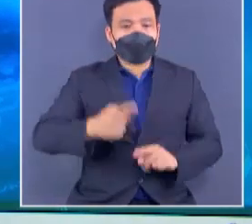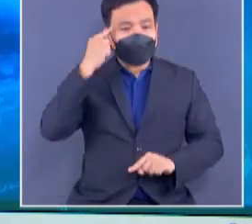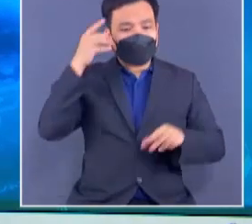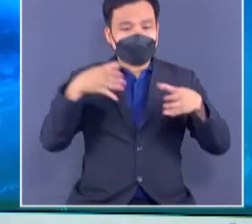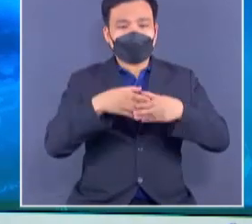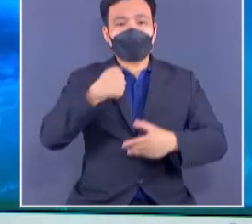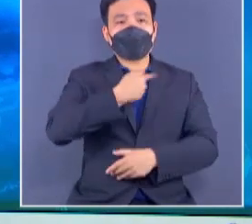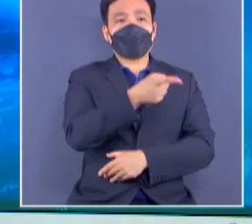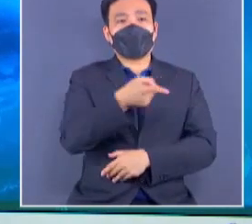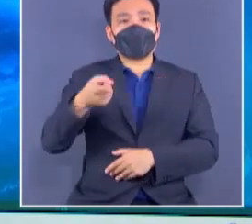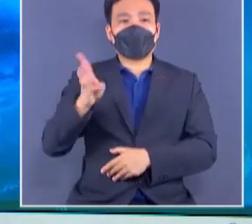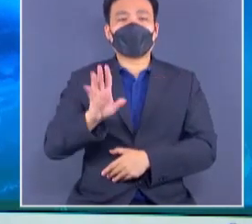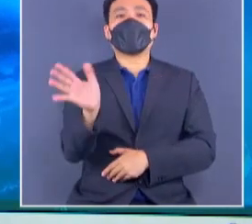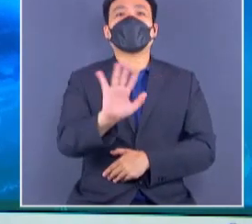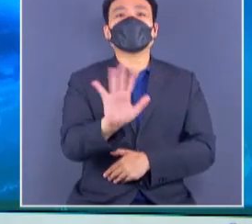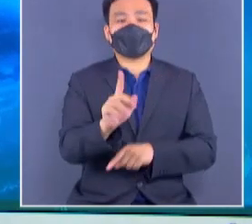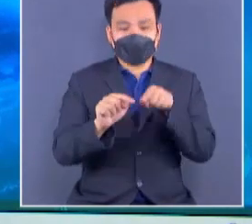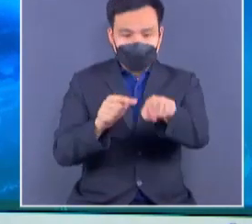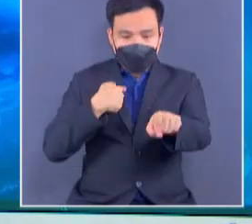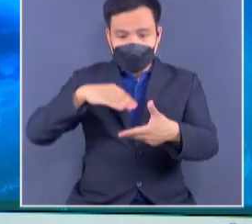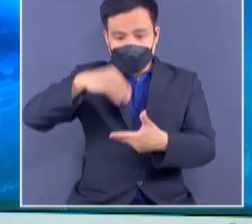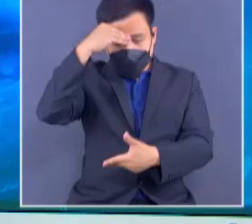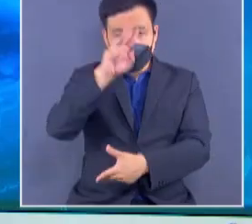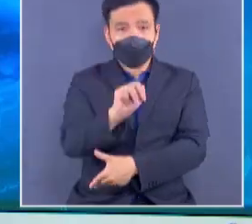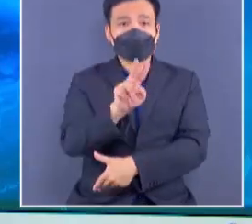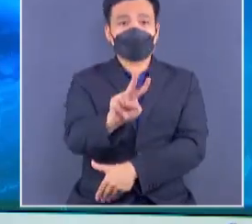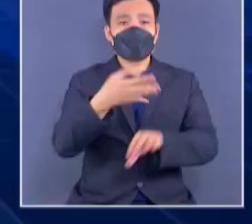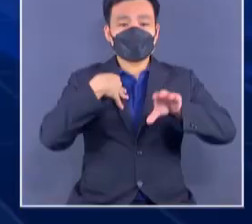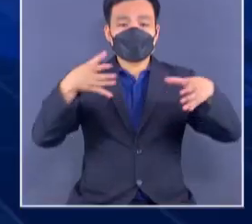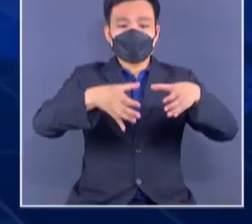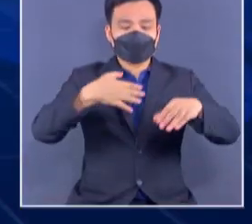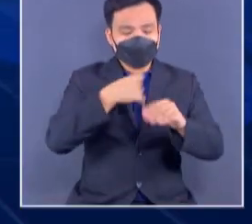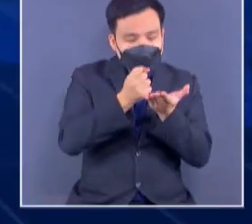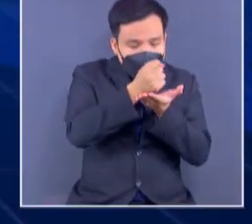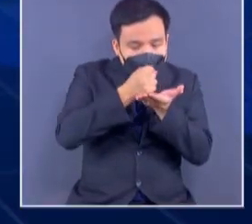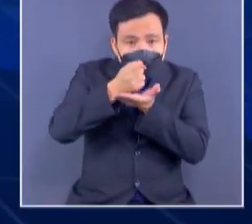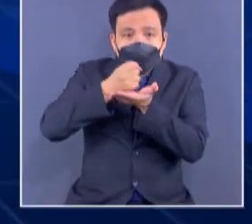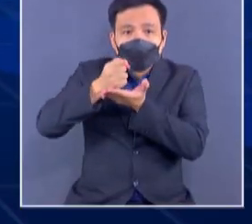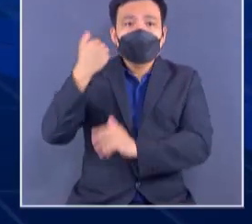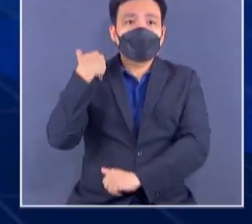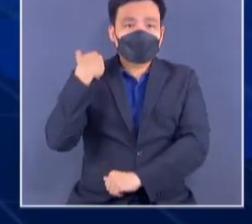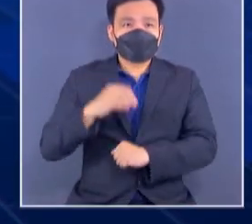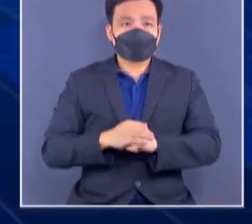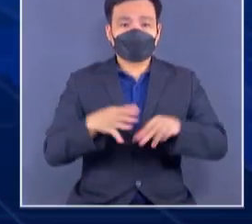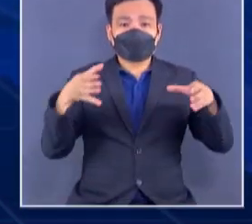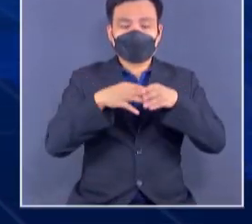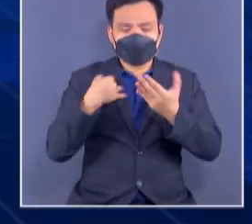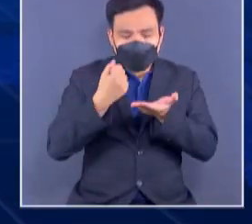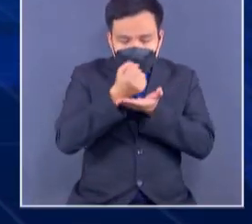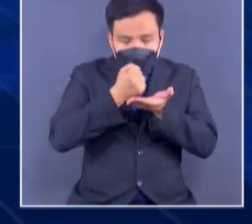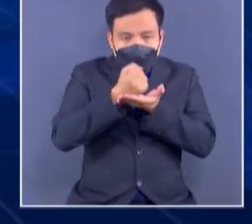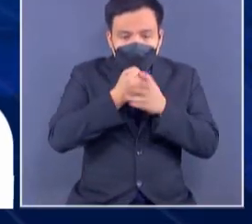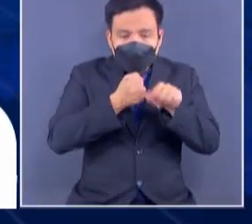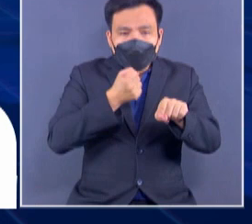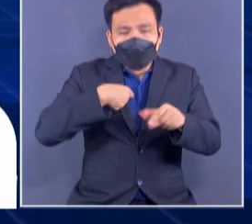ำอ๋อสืบไปสืบมาเป็นเด็กนักเรียนชั้นม.2นะครับเมื่อวานนี้ก็ไปดูแล้วครับว่าเด็กนักเรียนได้กัญชามาอย่างไร